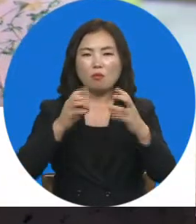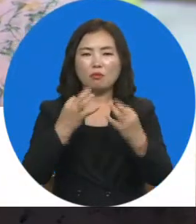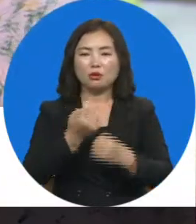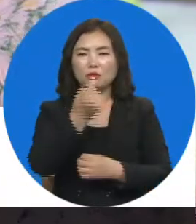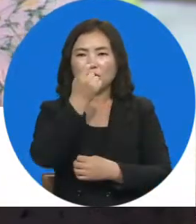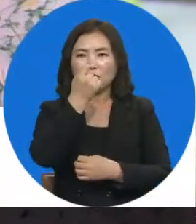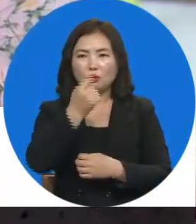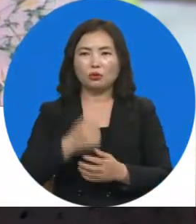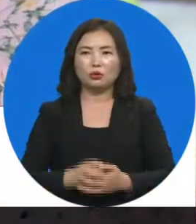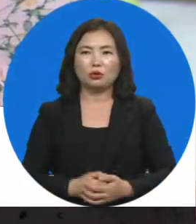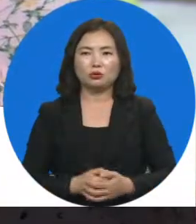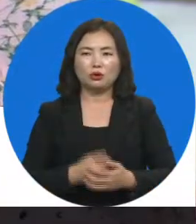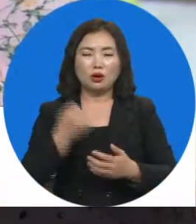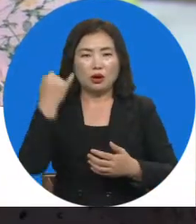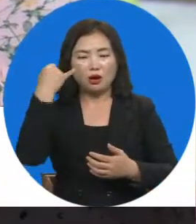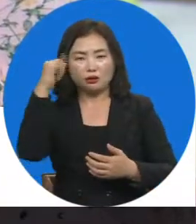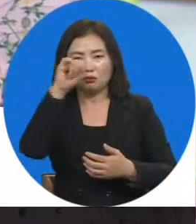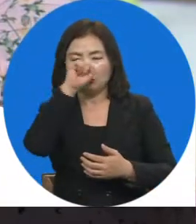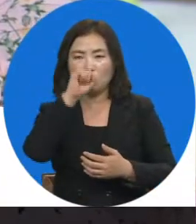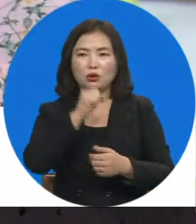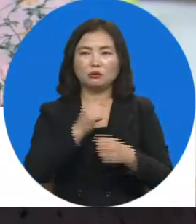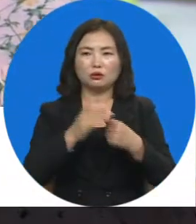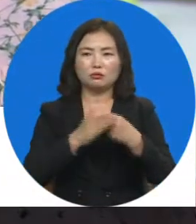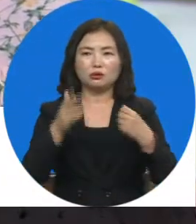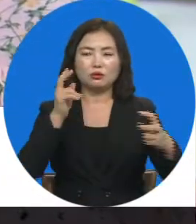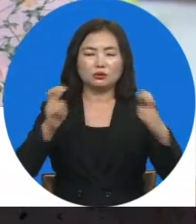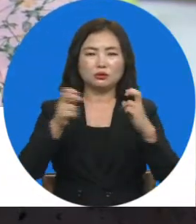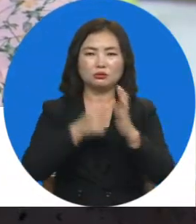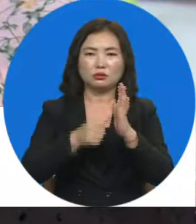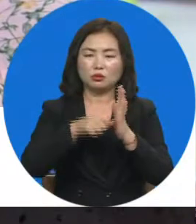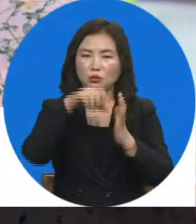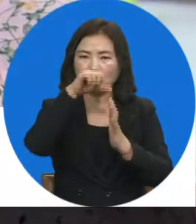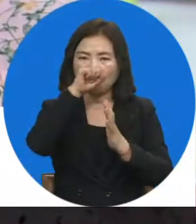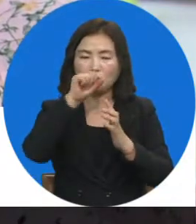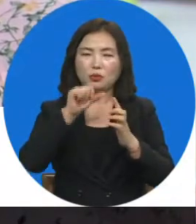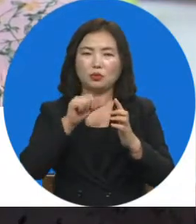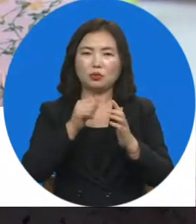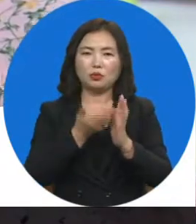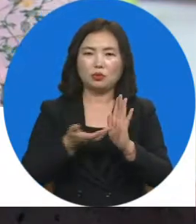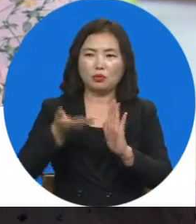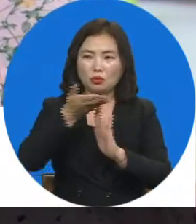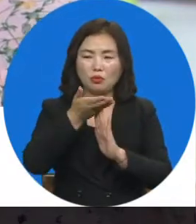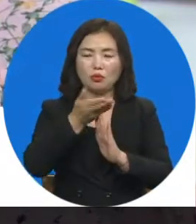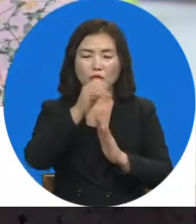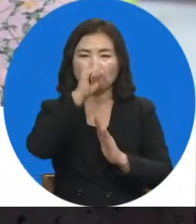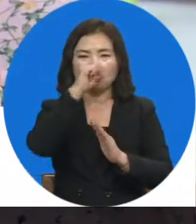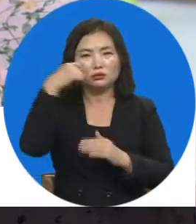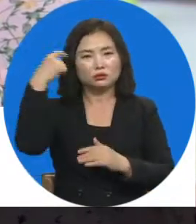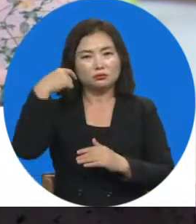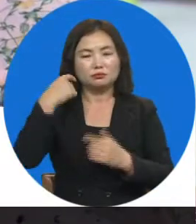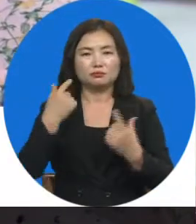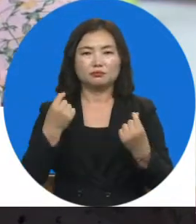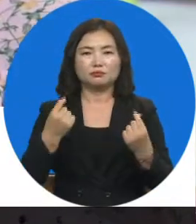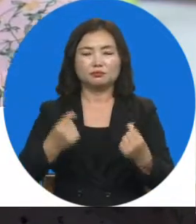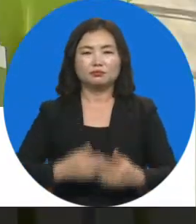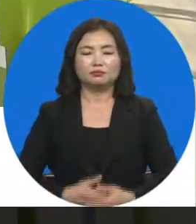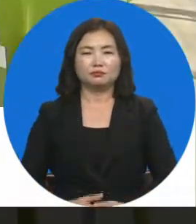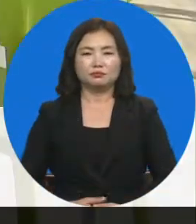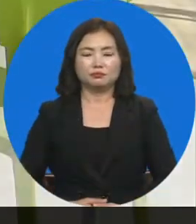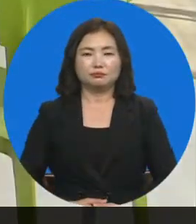많이 배우고요. 좋은 아이디어 내기 때문에 회사 그 상품에 되게 그 퀄리티가 좋아지는 그런 걸 제가 많이